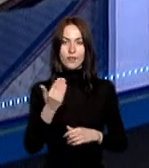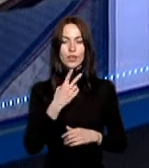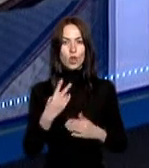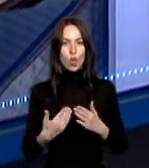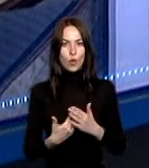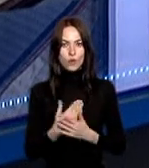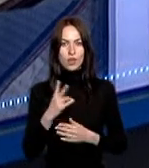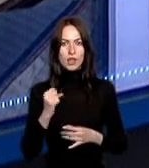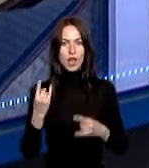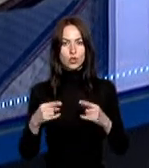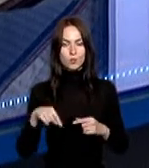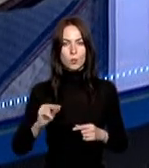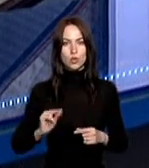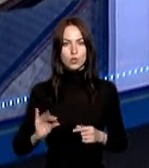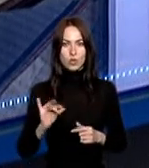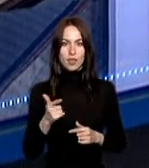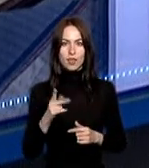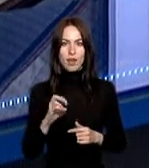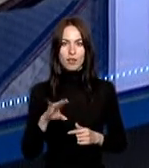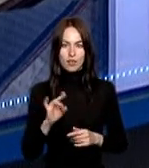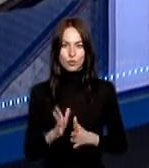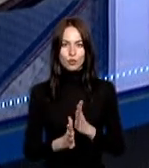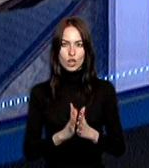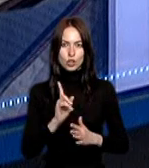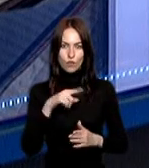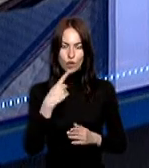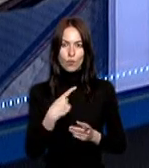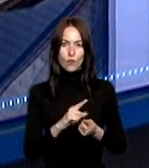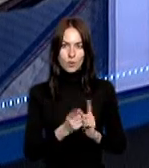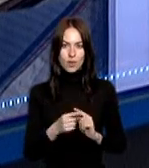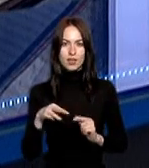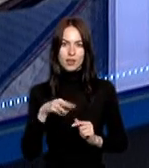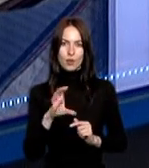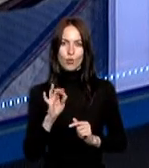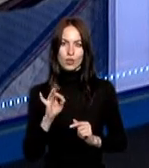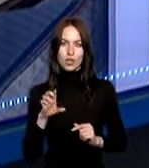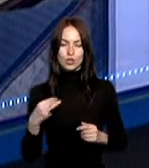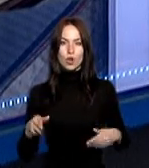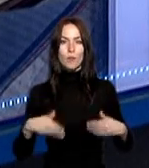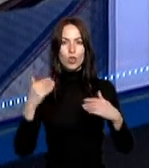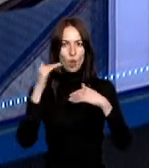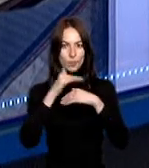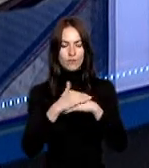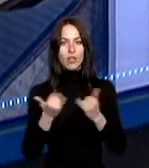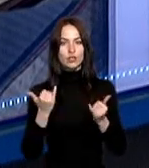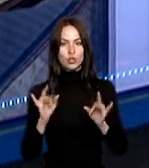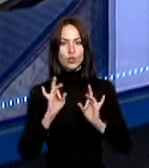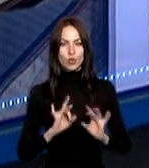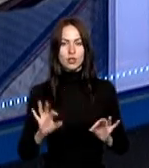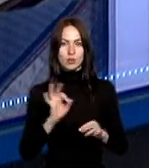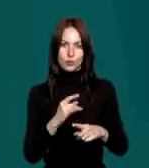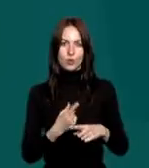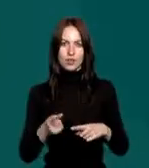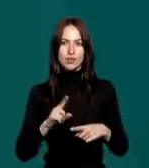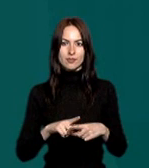Ви дивитесь новини на Суспільному. У студії Ірина Гнатюк. Жестовою мовою перекладає Моніка Соробей. Вечір добрий. Сьогодні у випуску розкажемо наступне.